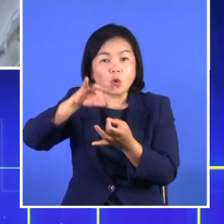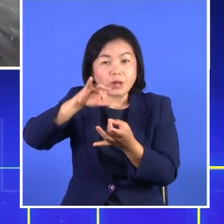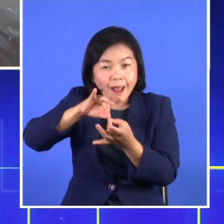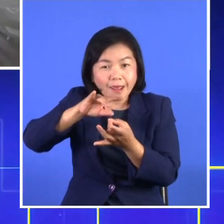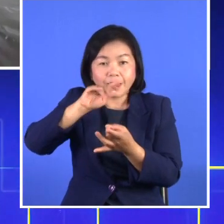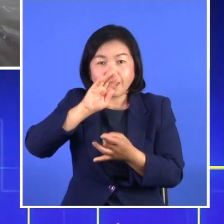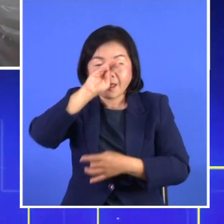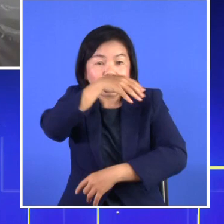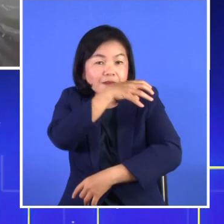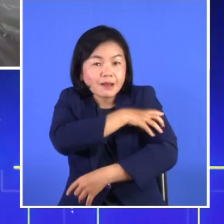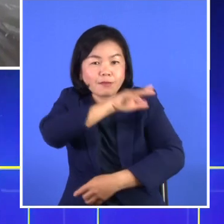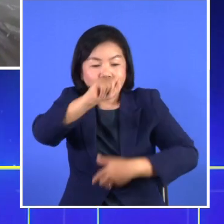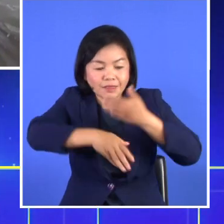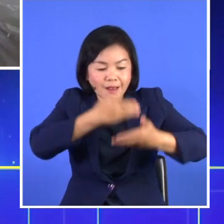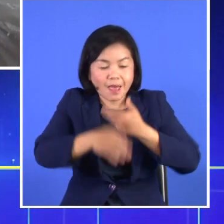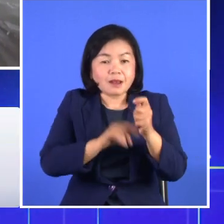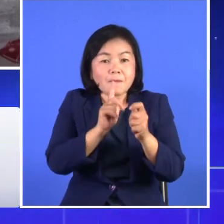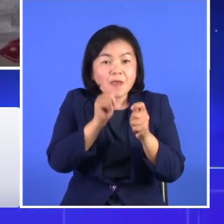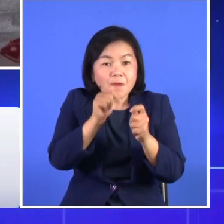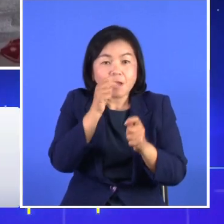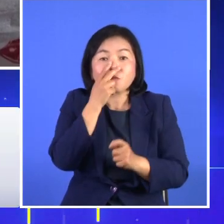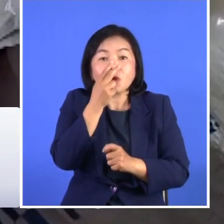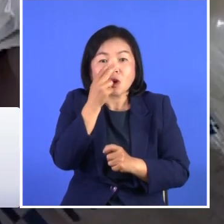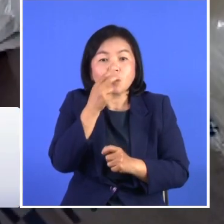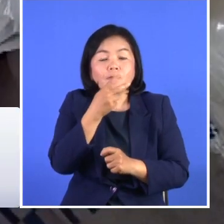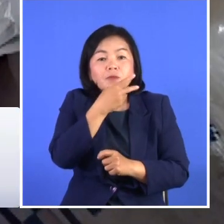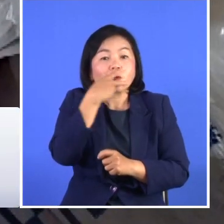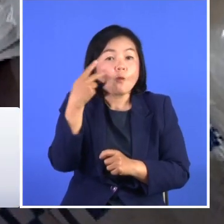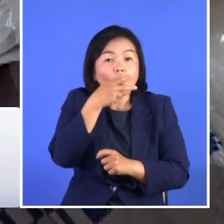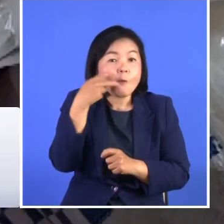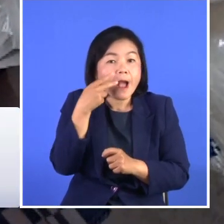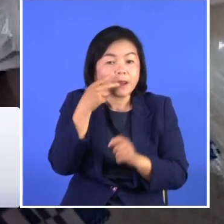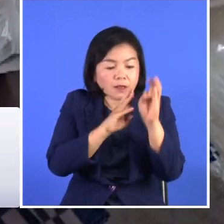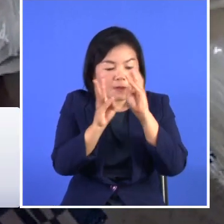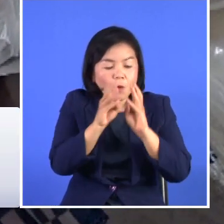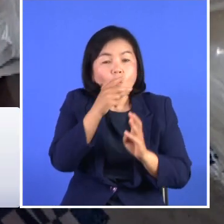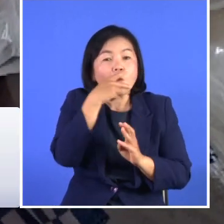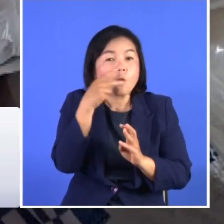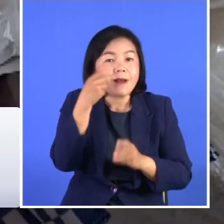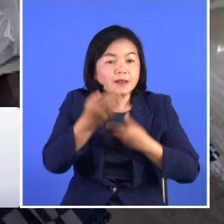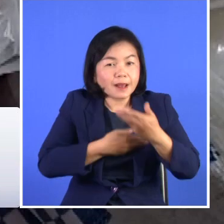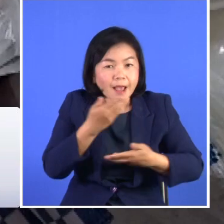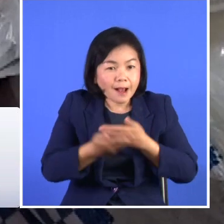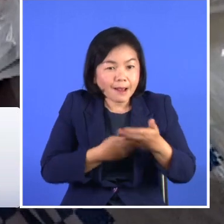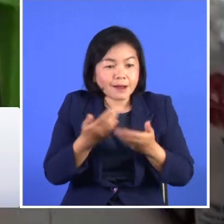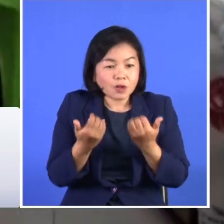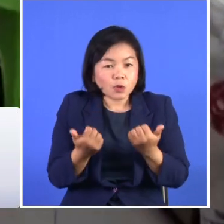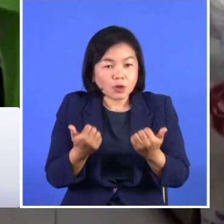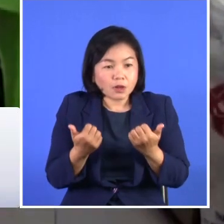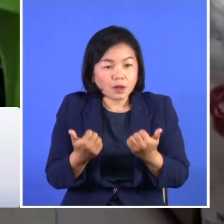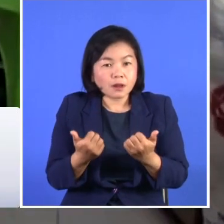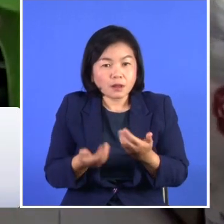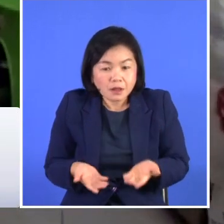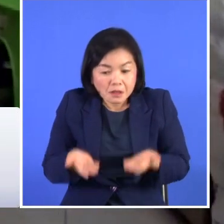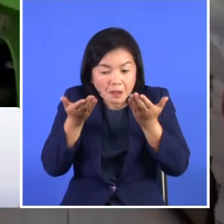าดเทศบาล2ที่อำเภอเมืองนะฮะราคาทรายราคาทรายน้ำตาลทรายในท้องตลาดปรับขึ้